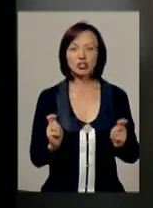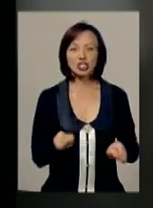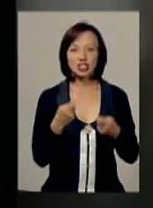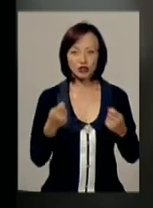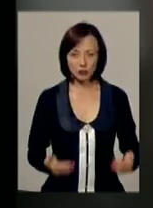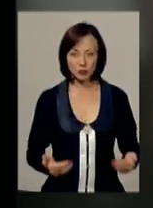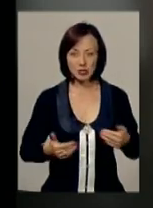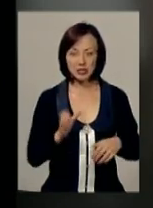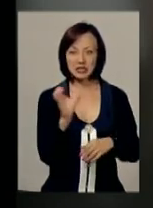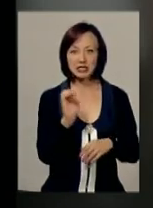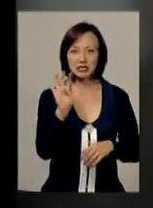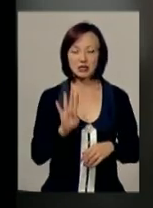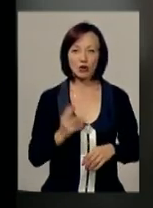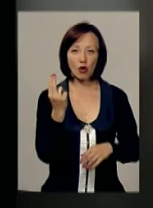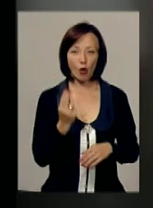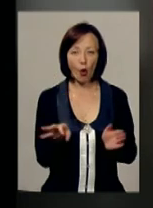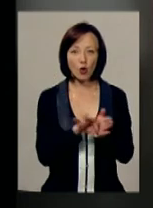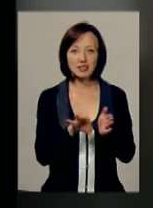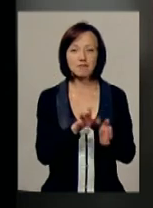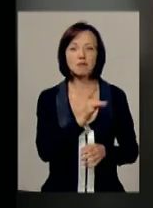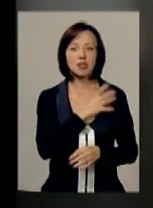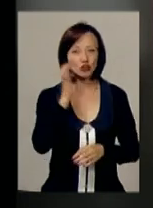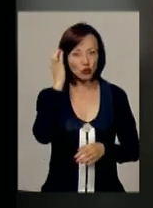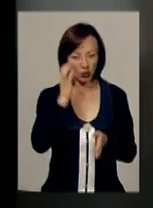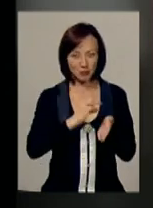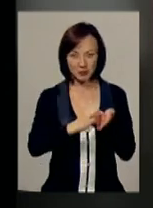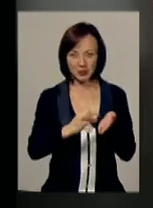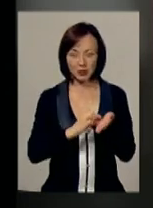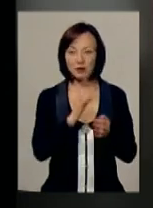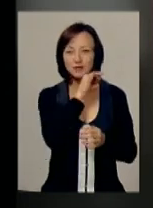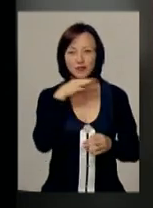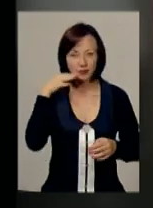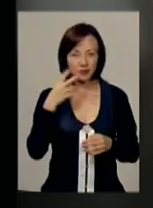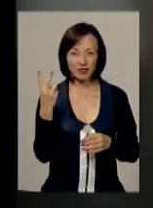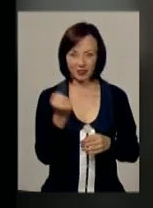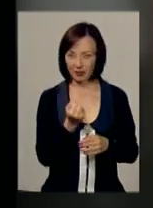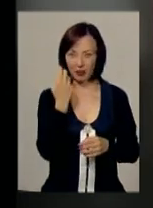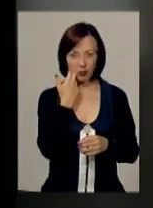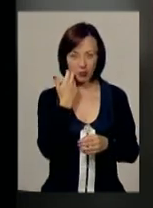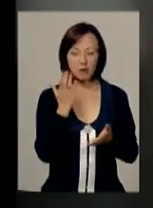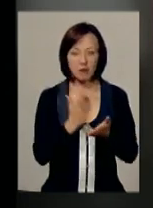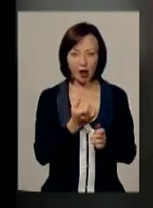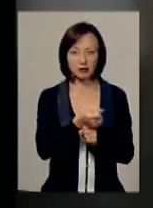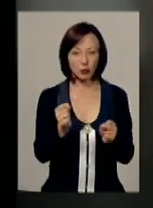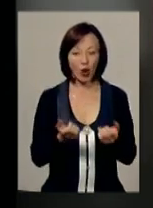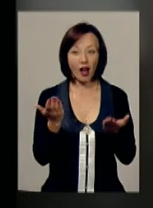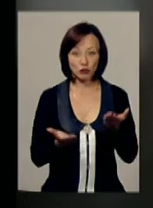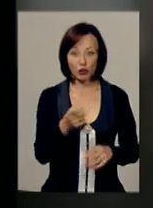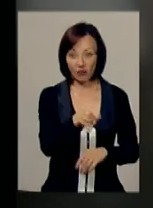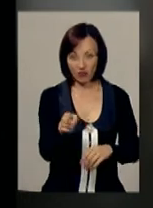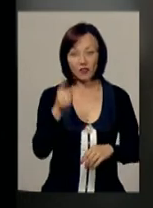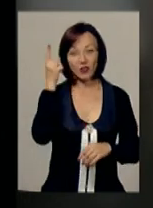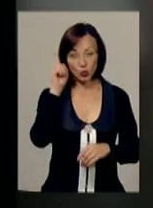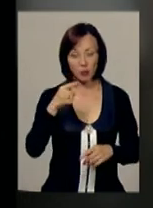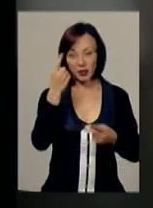кольору, кросівки білі з чорними вставками. Неголений, на обличчі щетина двотижневої давнини. Має при собі зброю. Якщо вам відома будь-яка